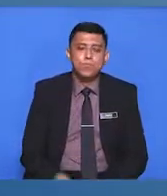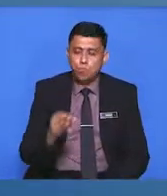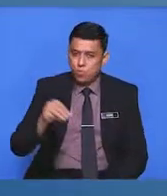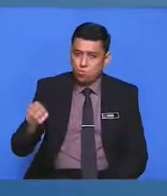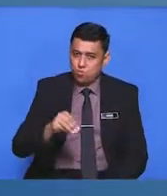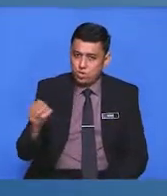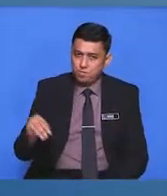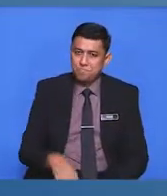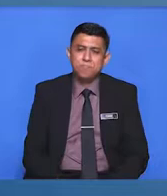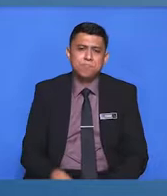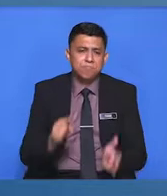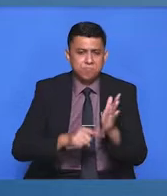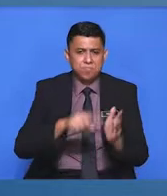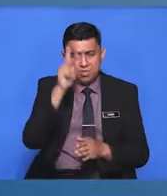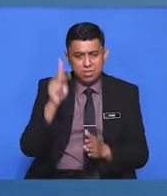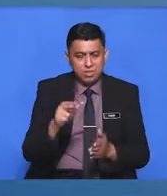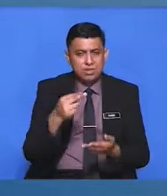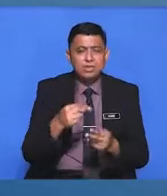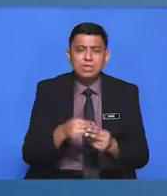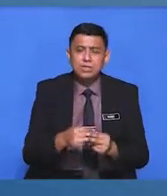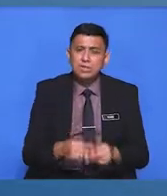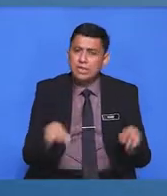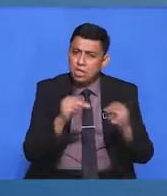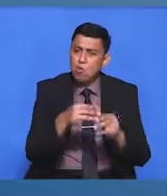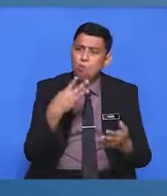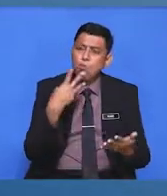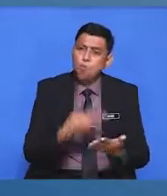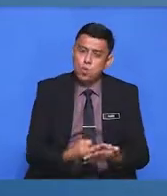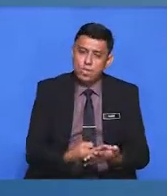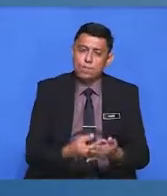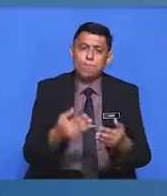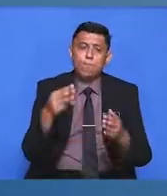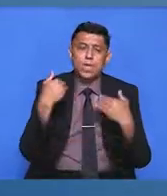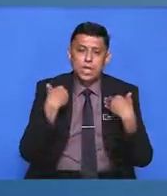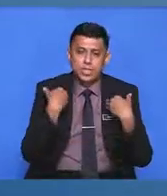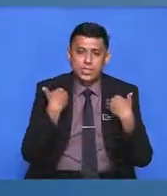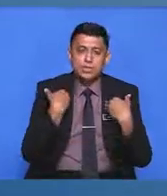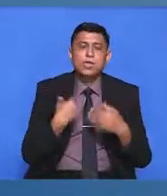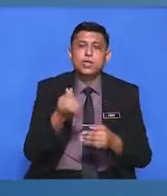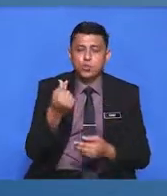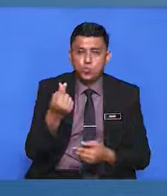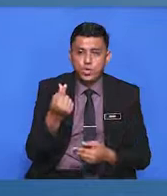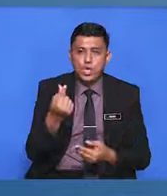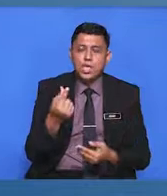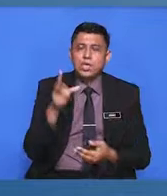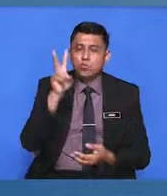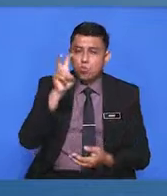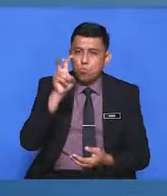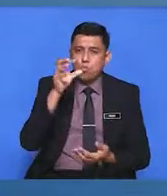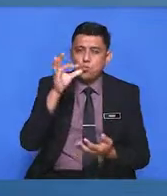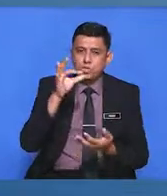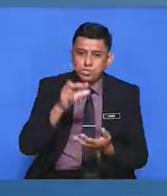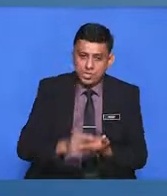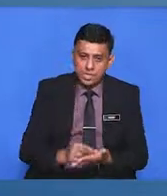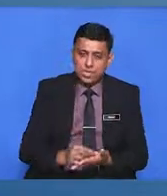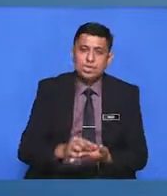Murid-murid, apakah nilai wang jika cikgu mempunyai duit syiling 20 sen,